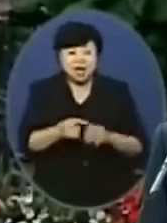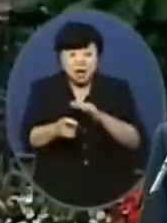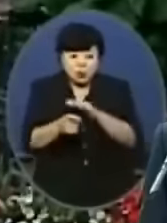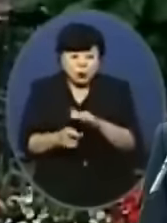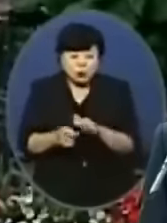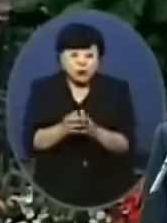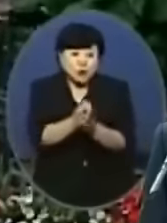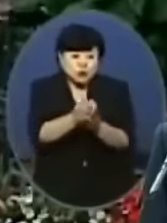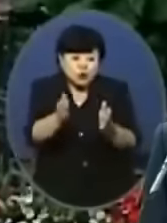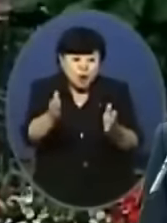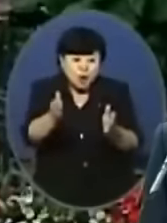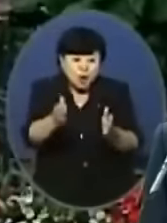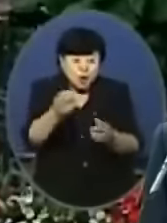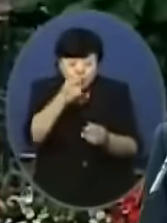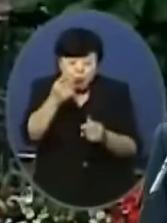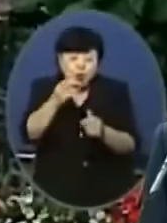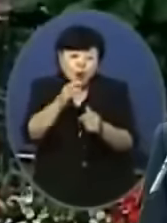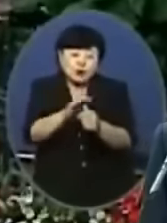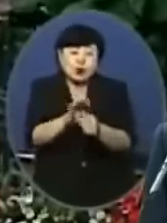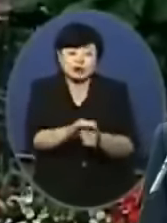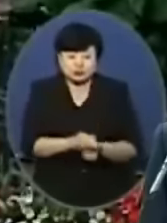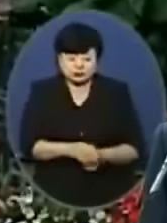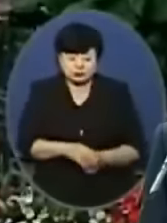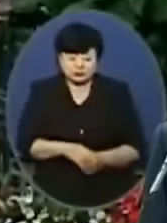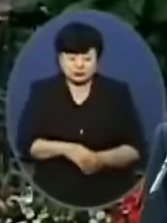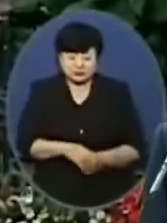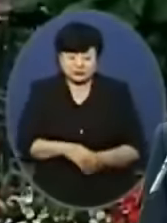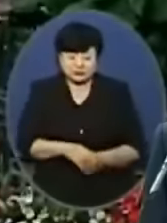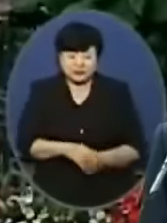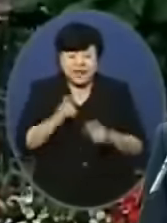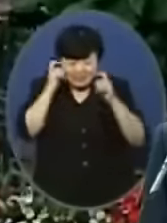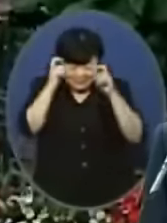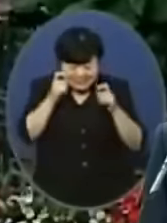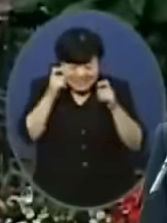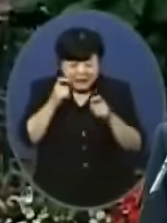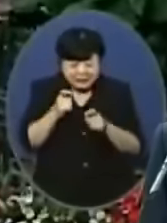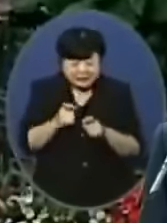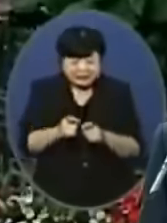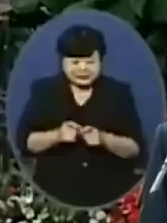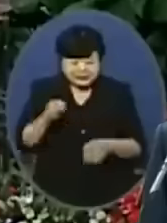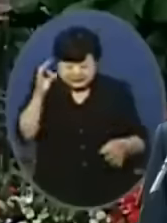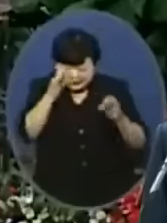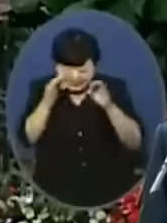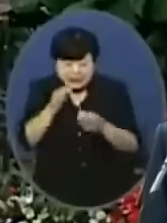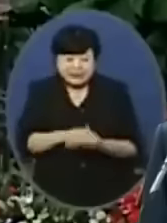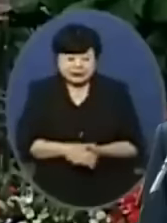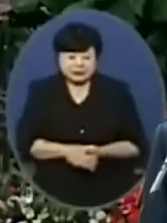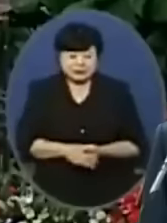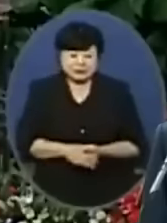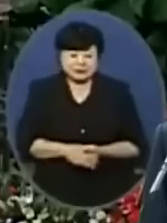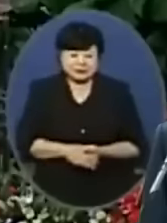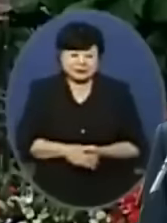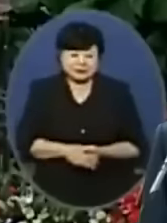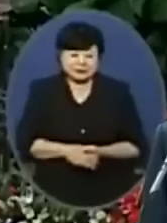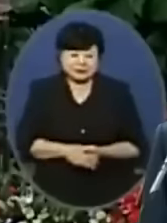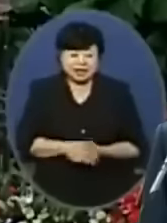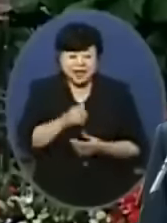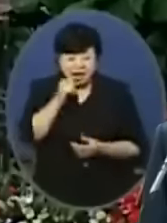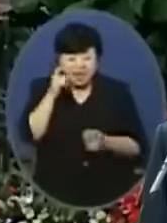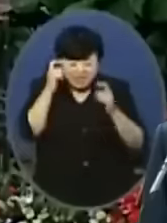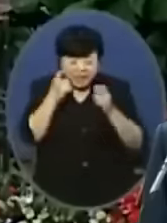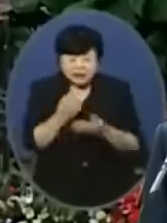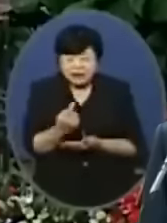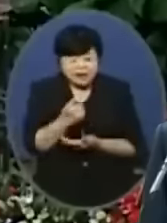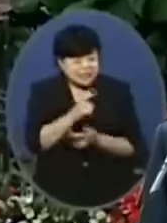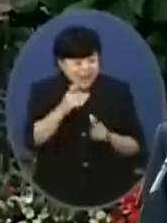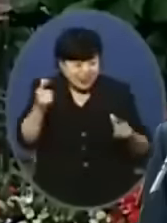안전하게 보호해야 되고 이탈된 양은 찾아와야 되기 때문에 절대로 양을